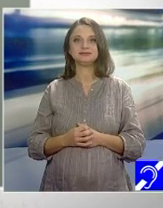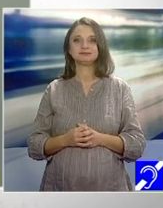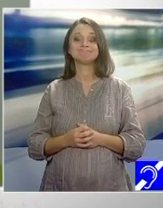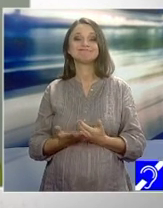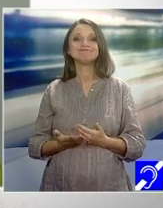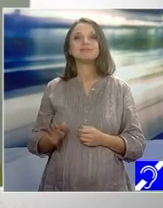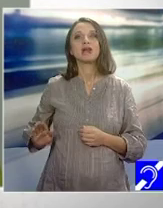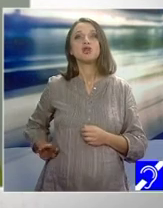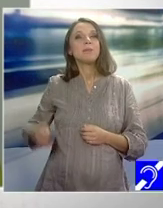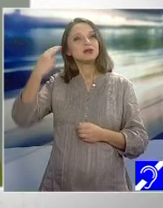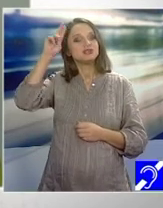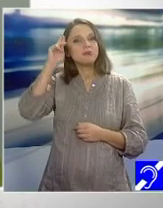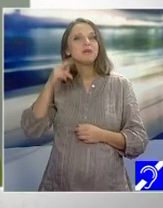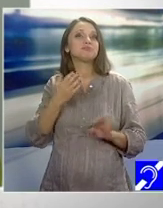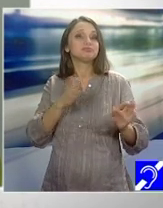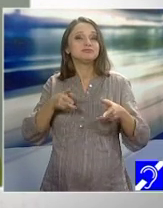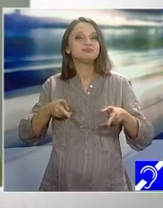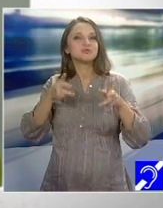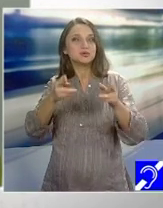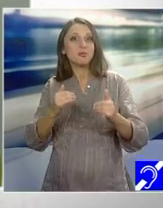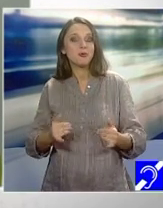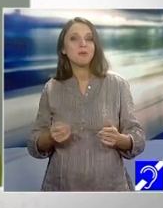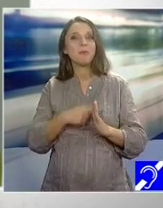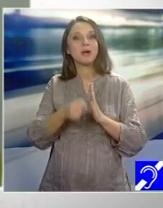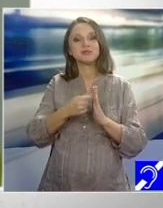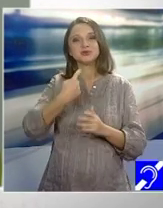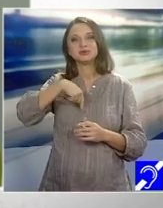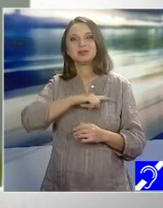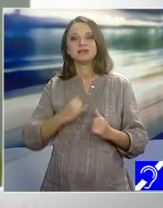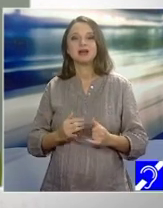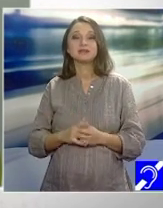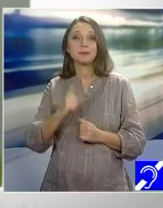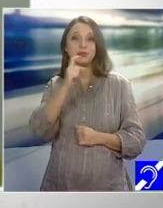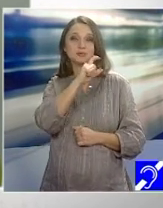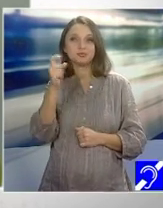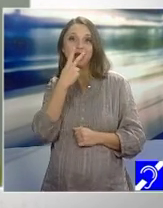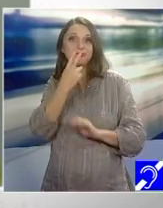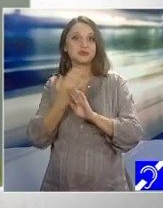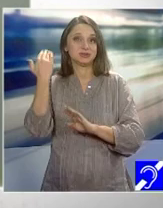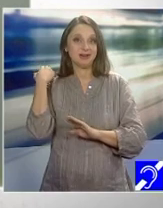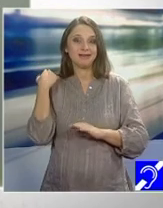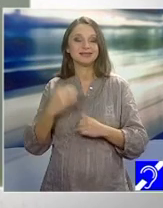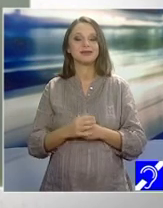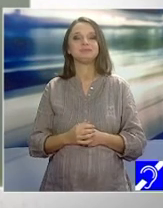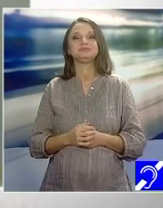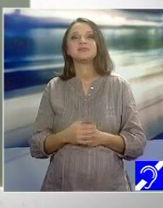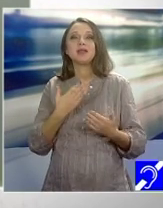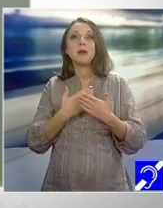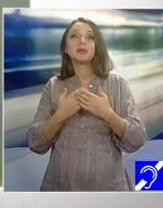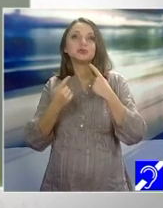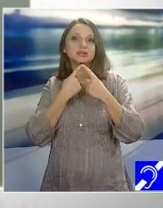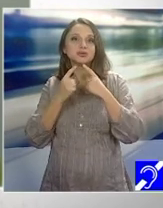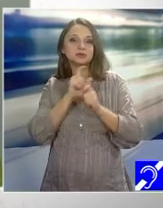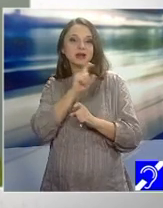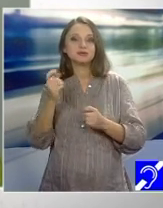Așadar, doamnelor, domnilor, pornim la drum în ediția de astăzi a emisiunii Fără Prejudecăți cu primul subiect pe care l-ați și văzut în promo, iar pentru a dezbate acest